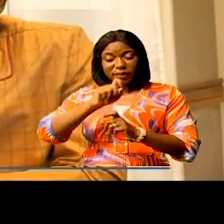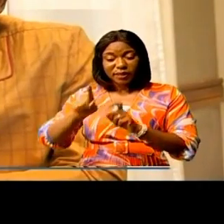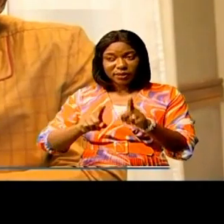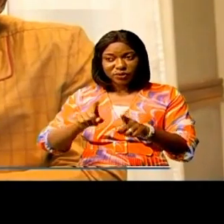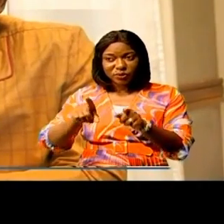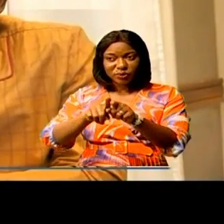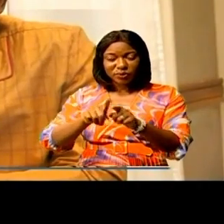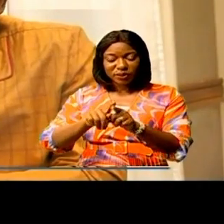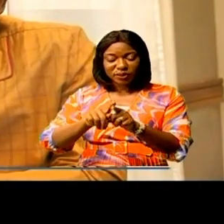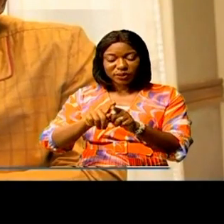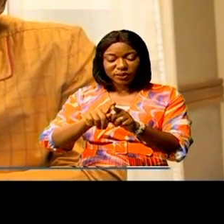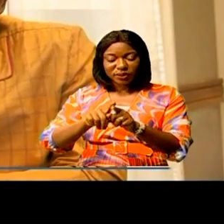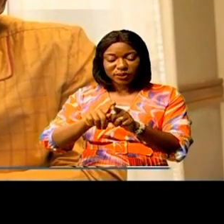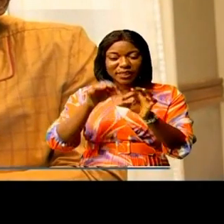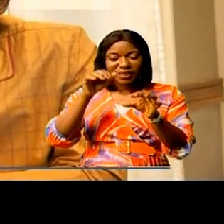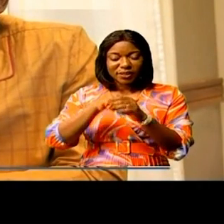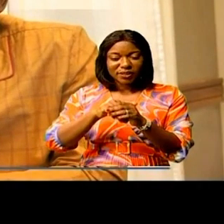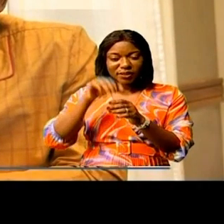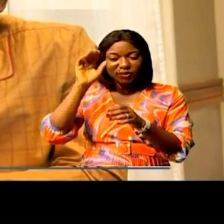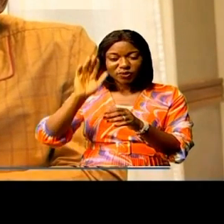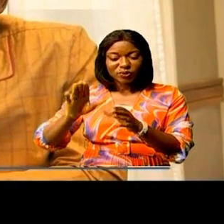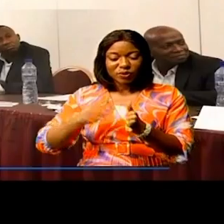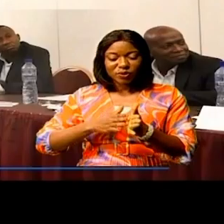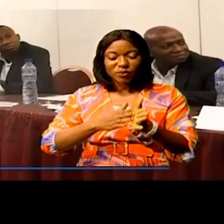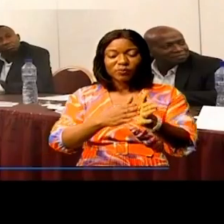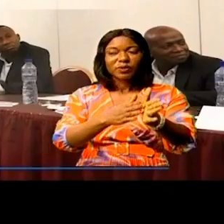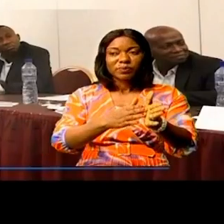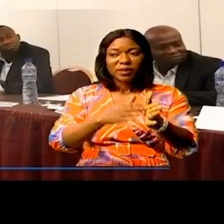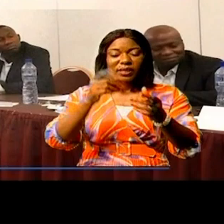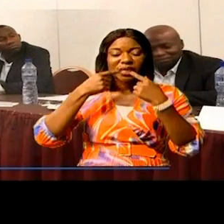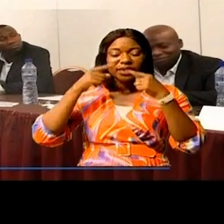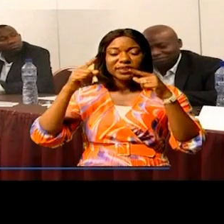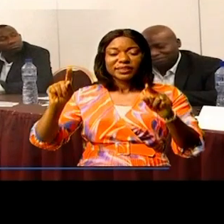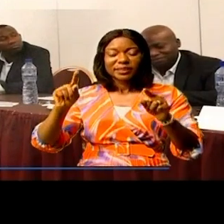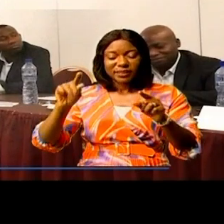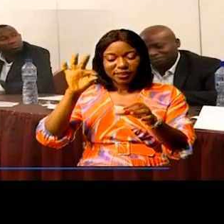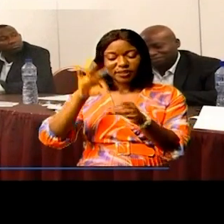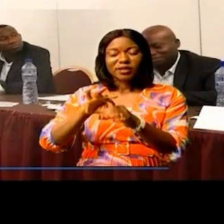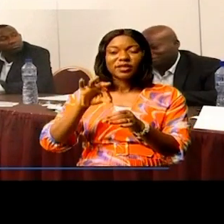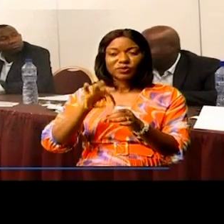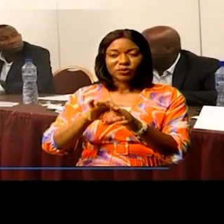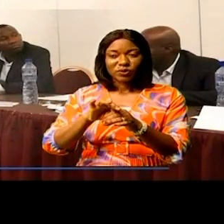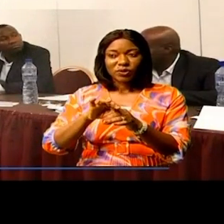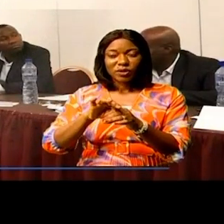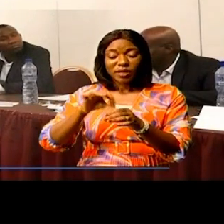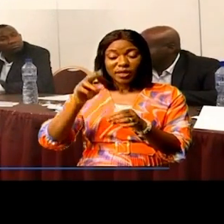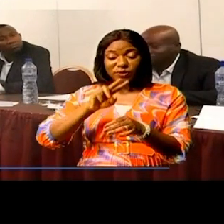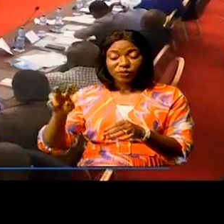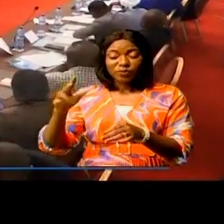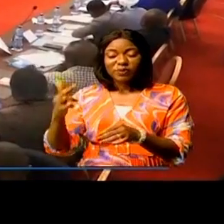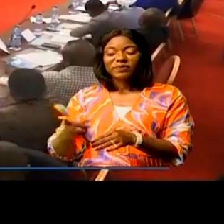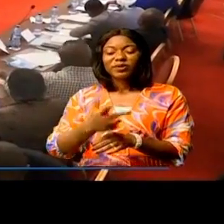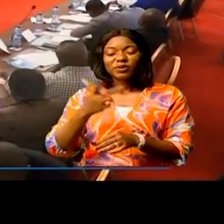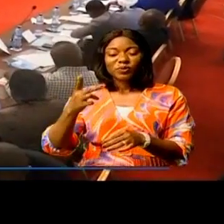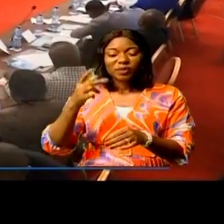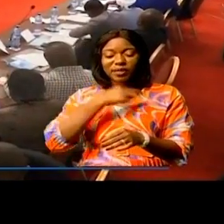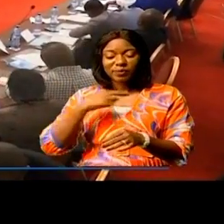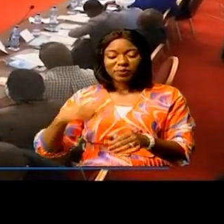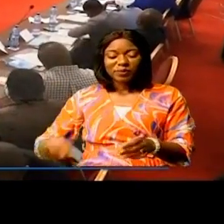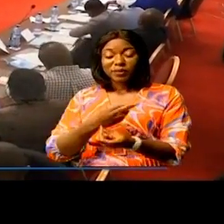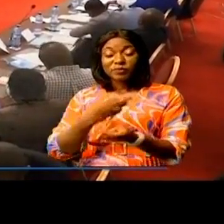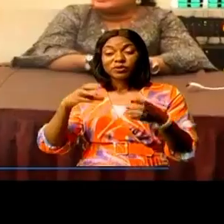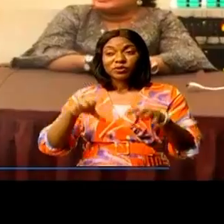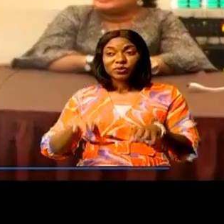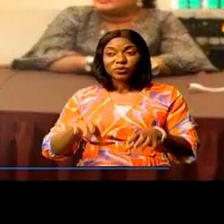est associée dans le cadre de son accompagnement à la réussite du processus électoral en cours en République démocratique du Congo.